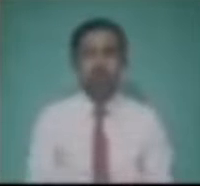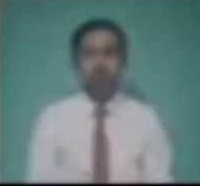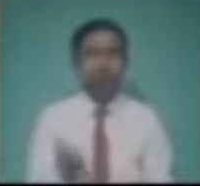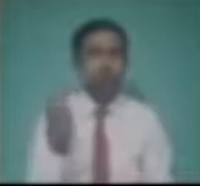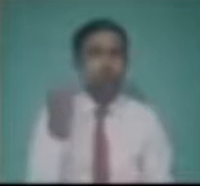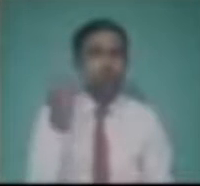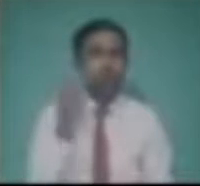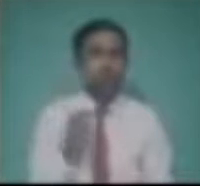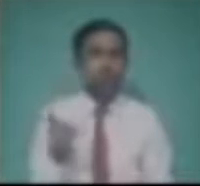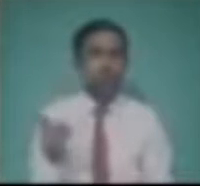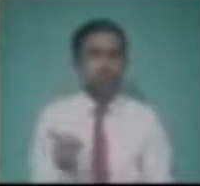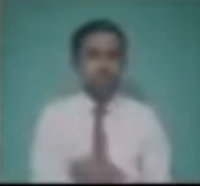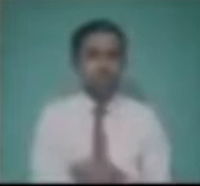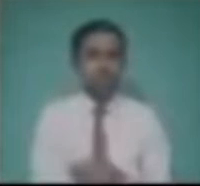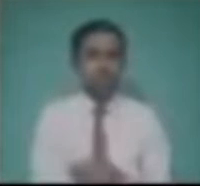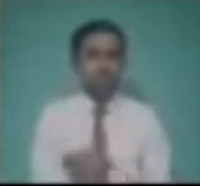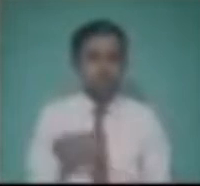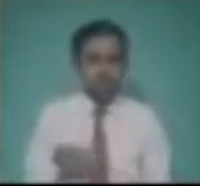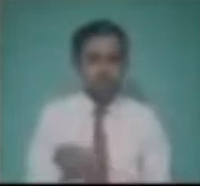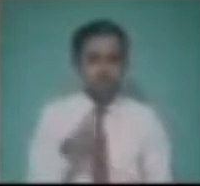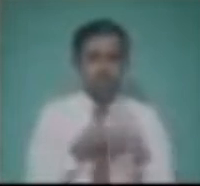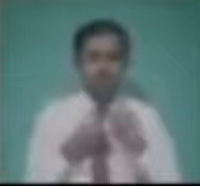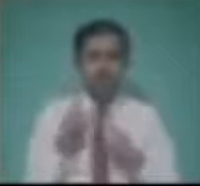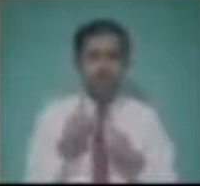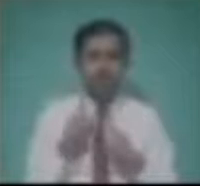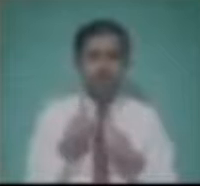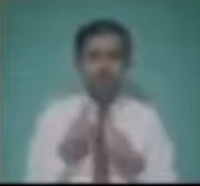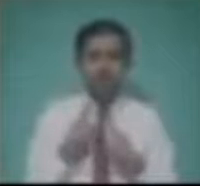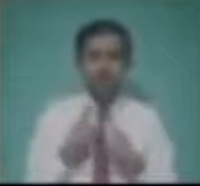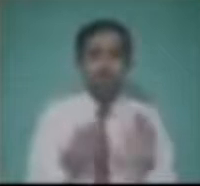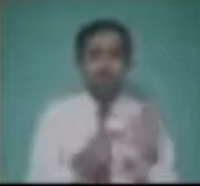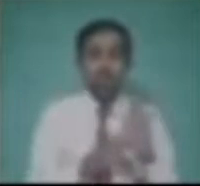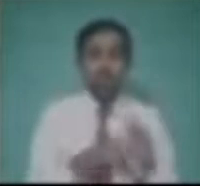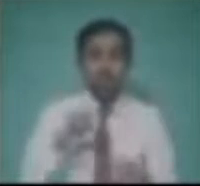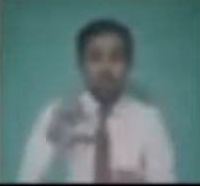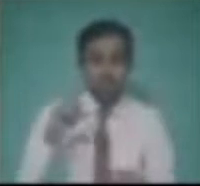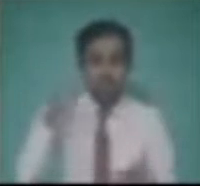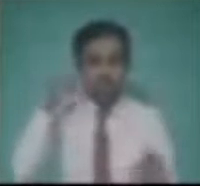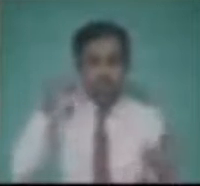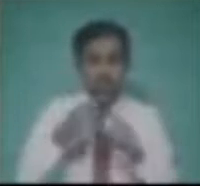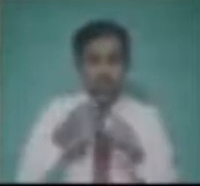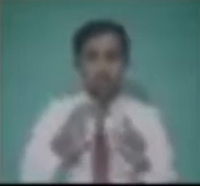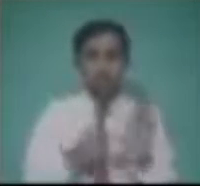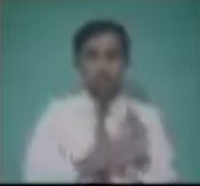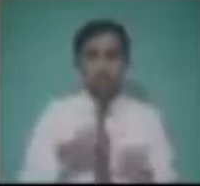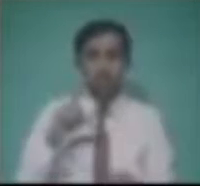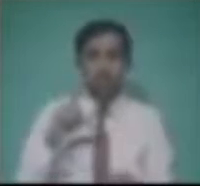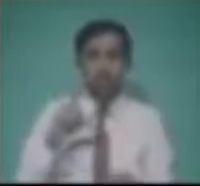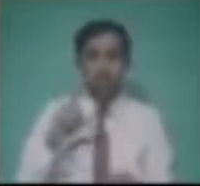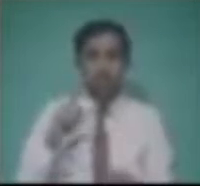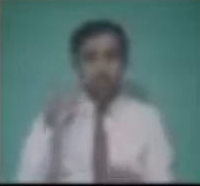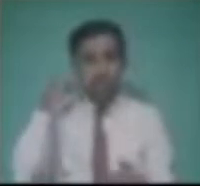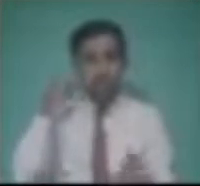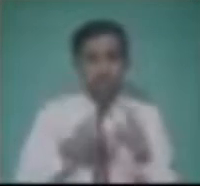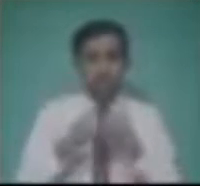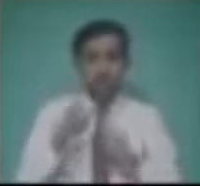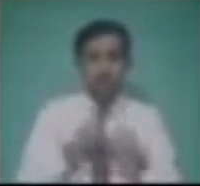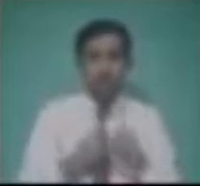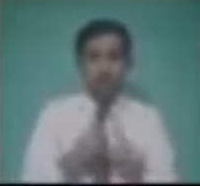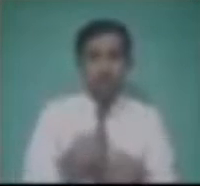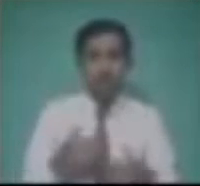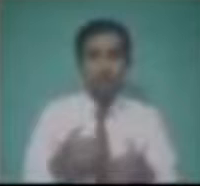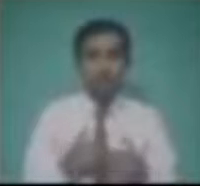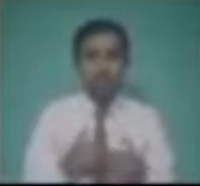Pawuge dasala metendi katha kara jathika kaunselaya gana. Jathika kaunselaya gana